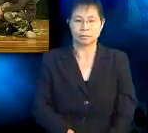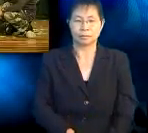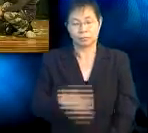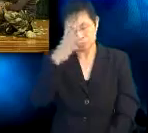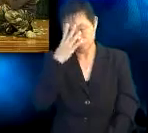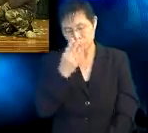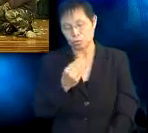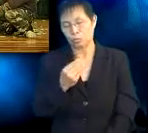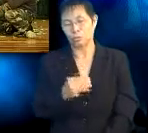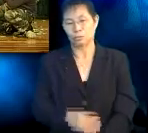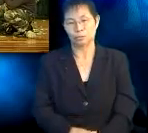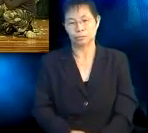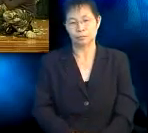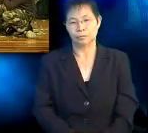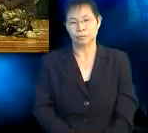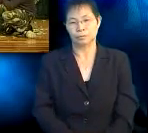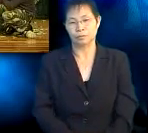Tidur agaknya.